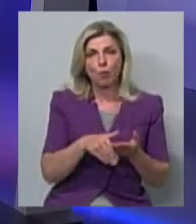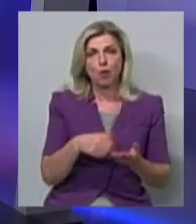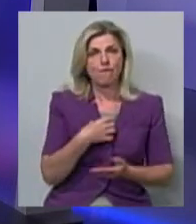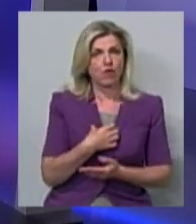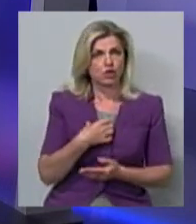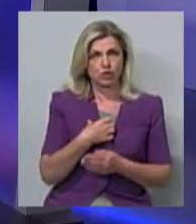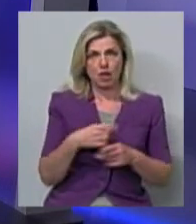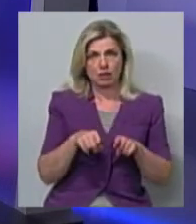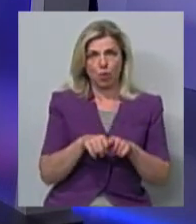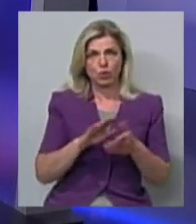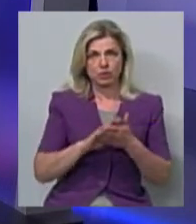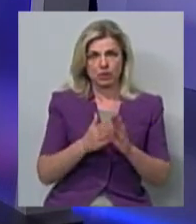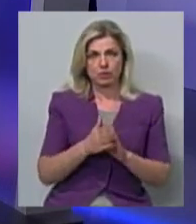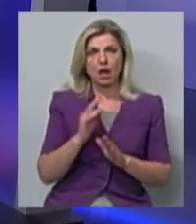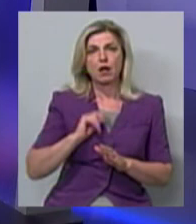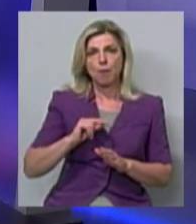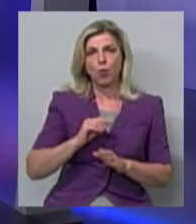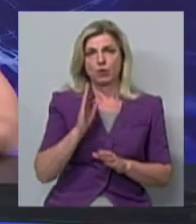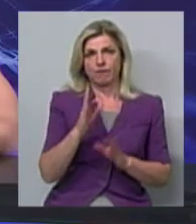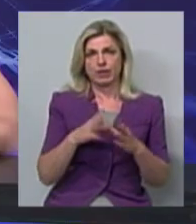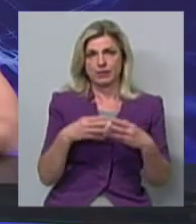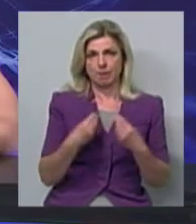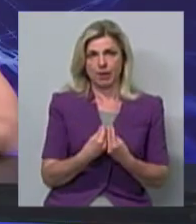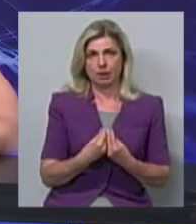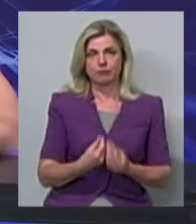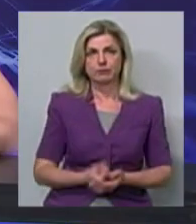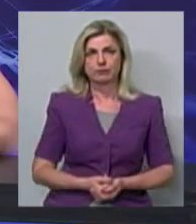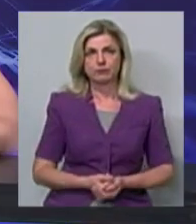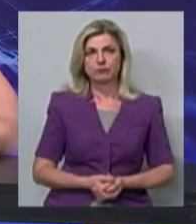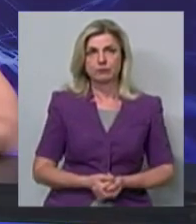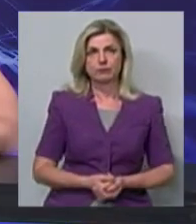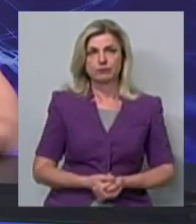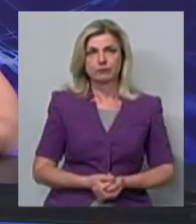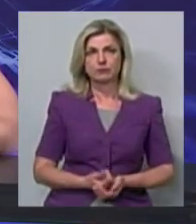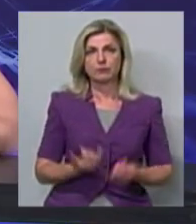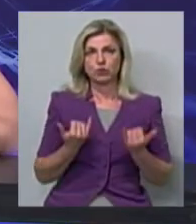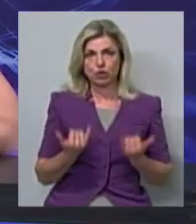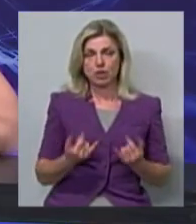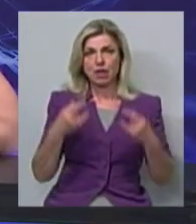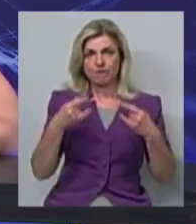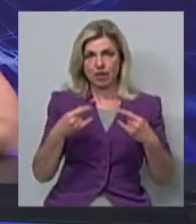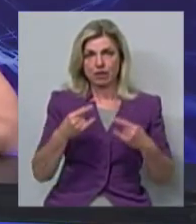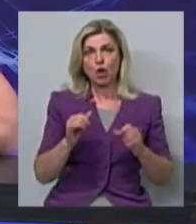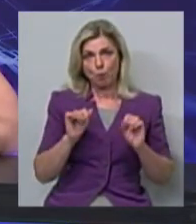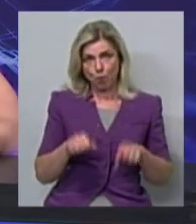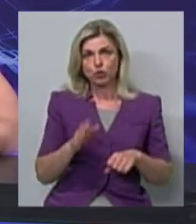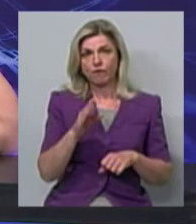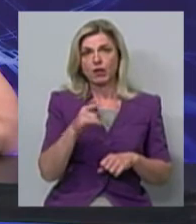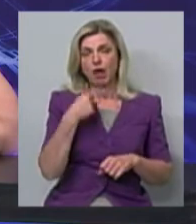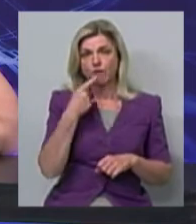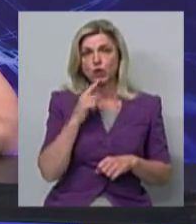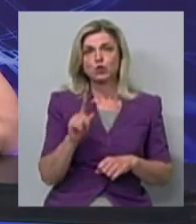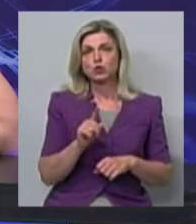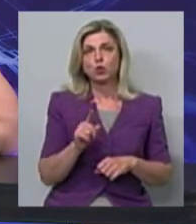цій ситуації, в роботі в сім'ї, тому що ну, сьогодні, ось зараз в нашому прямому ефірі, чи можете ви сказати, що не